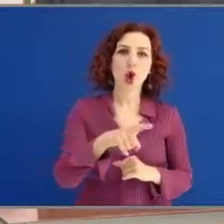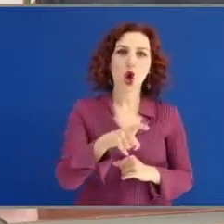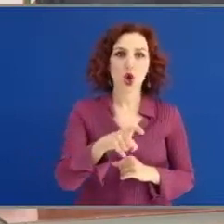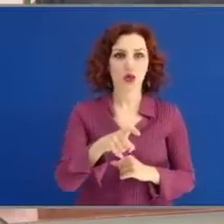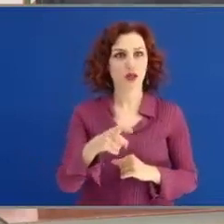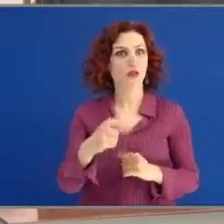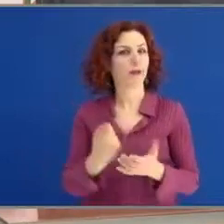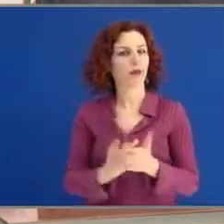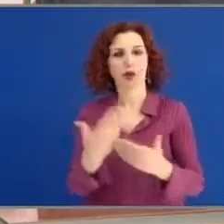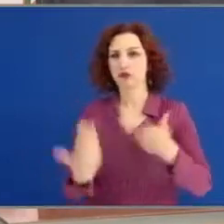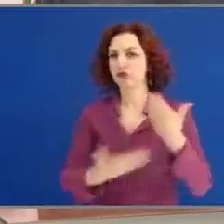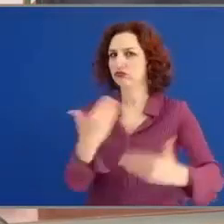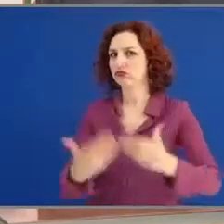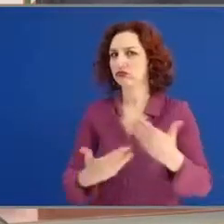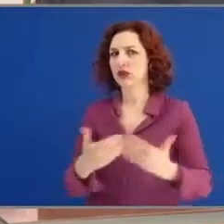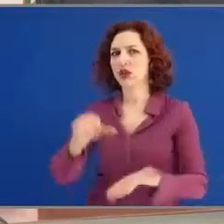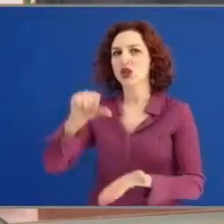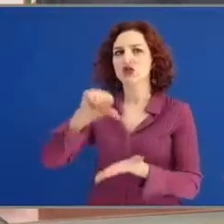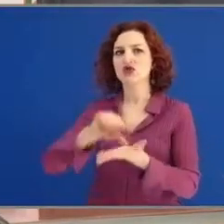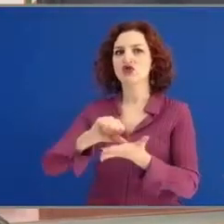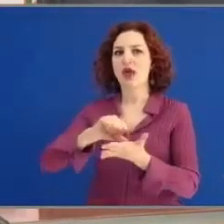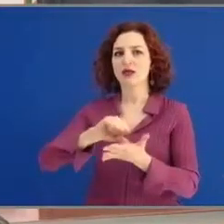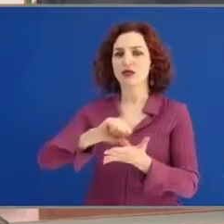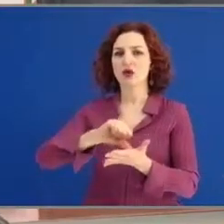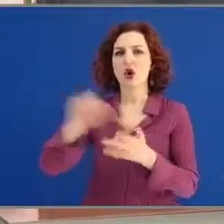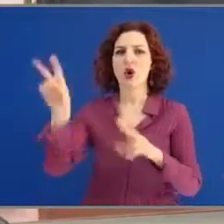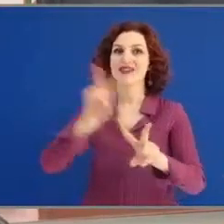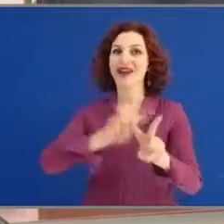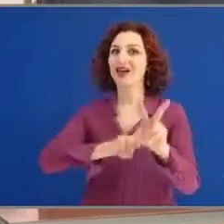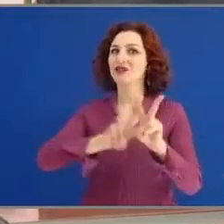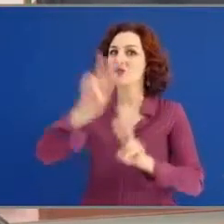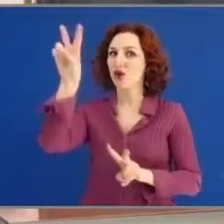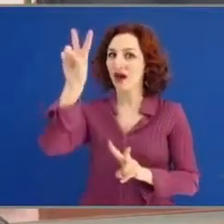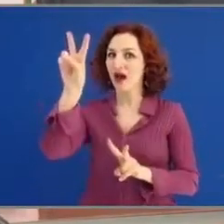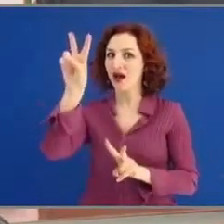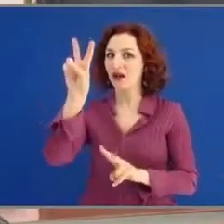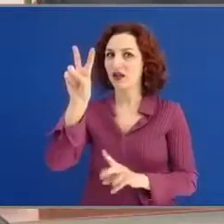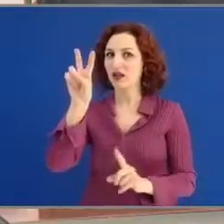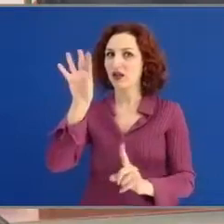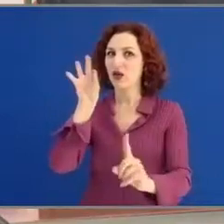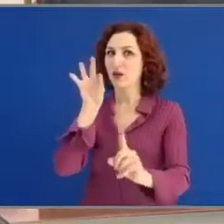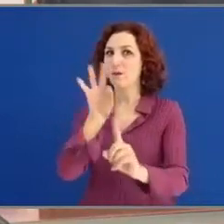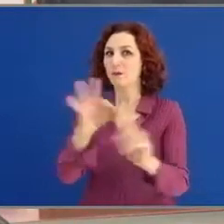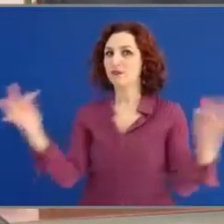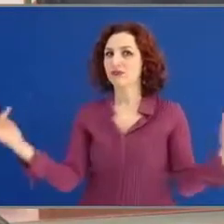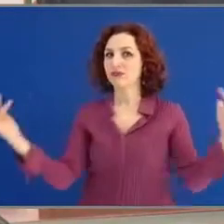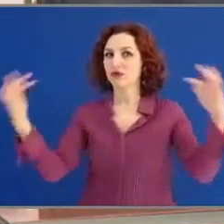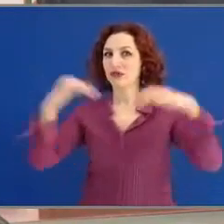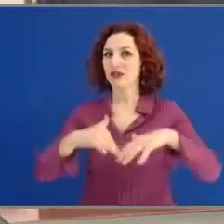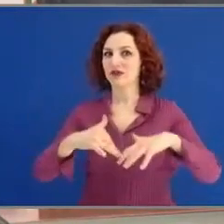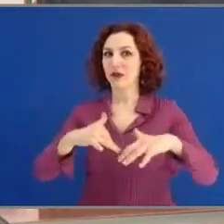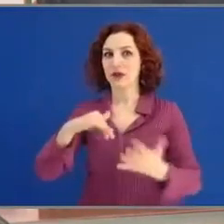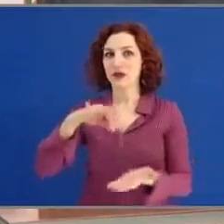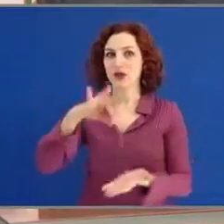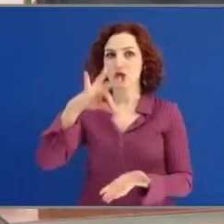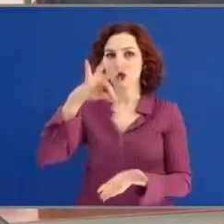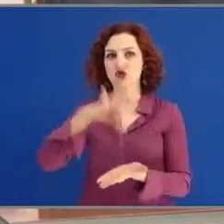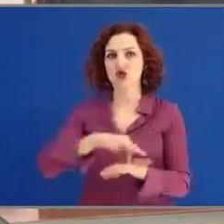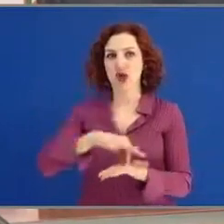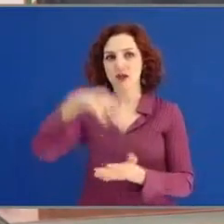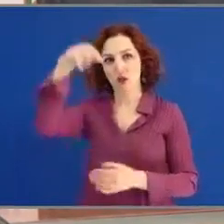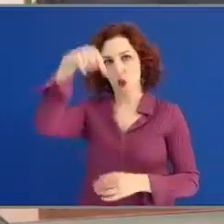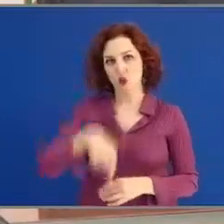di carattere nazionale per un punto di riferimento per il centro sud del nostro